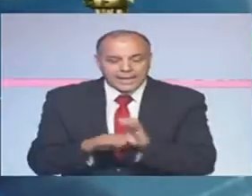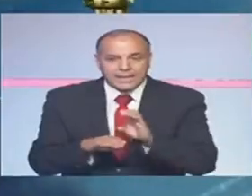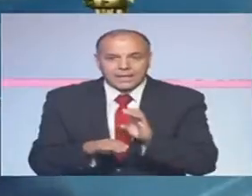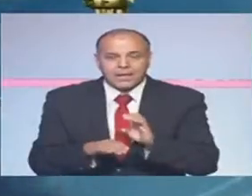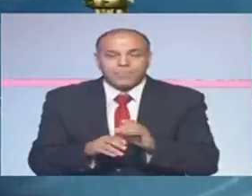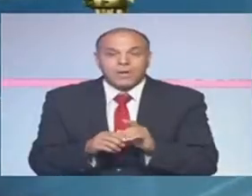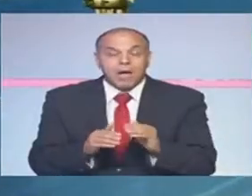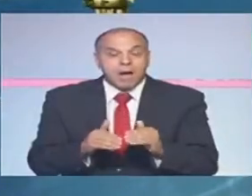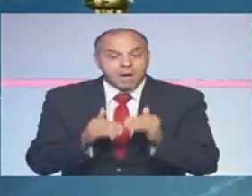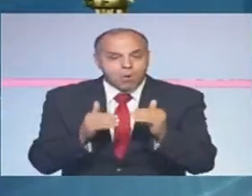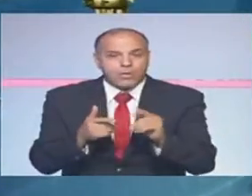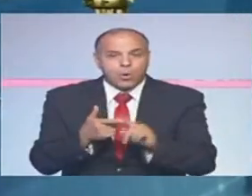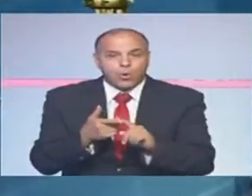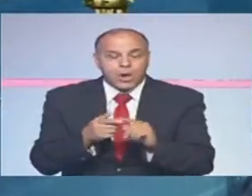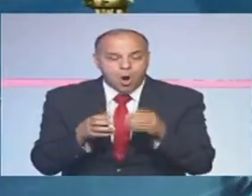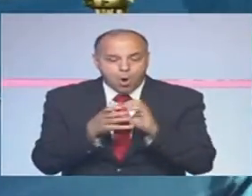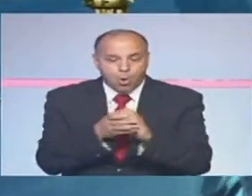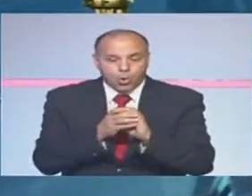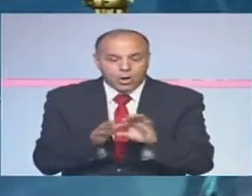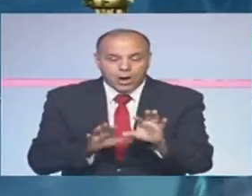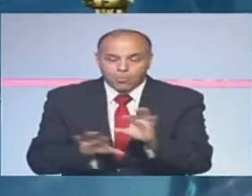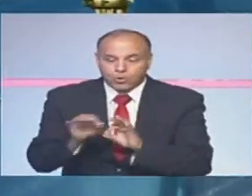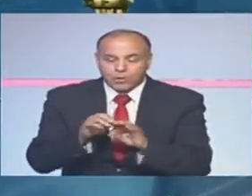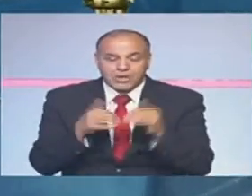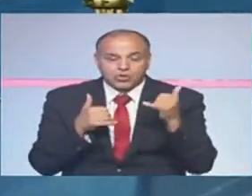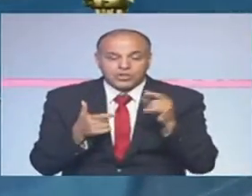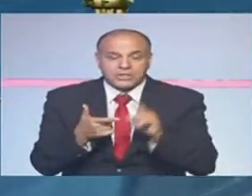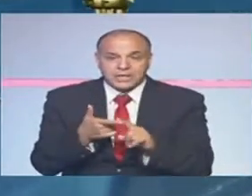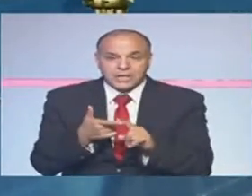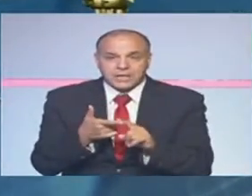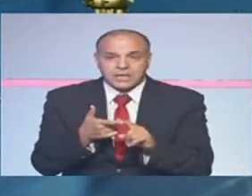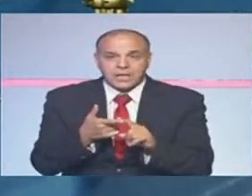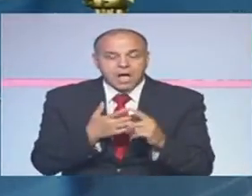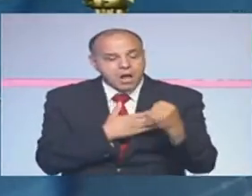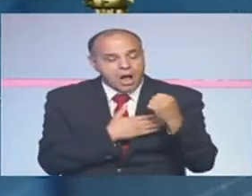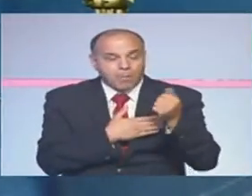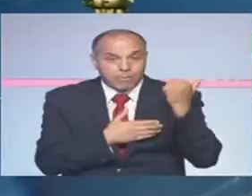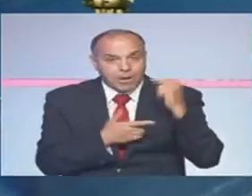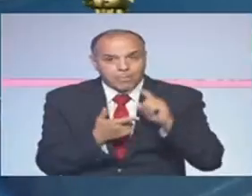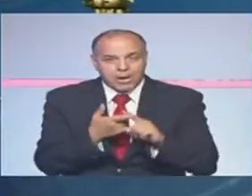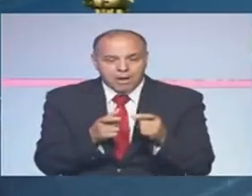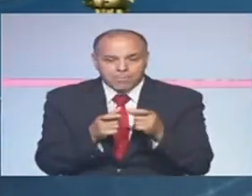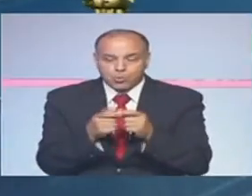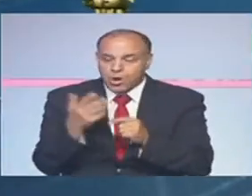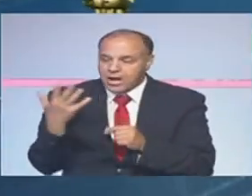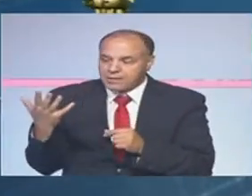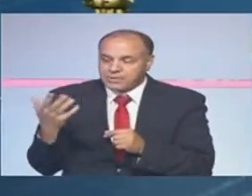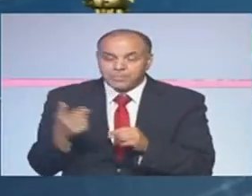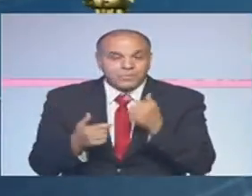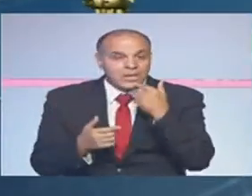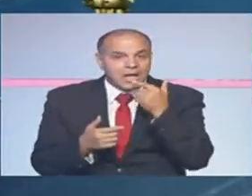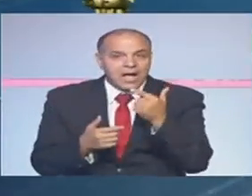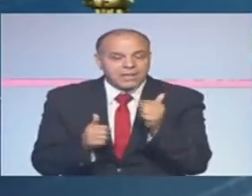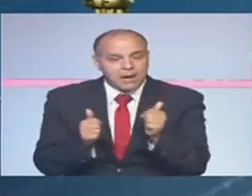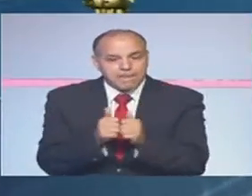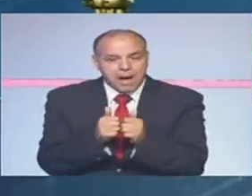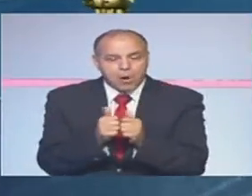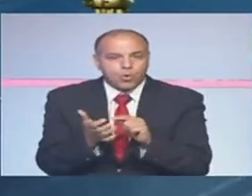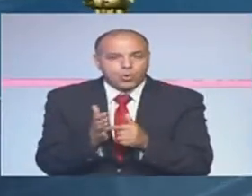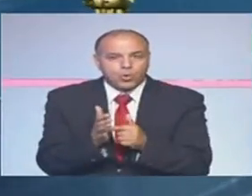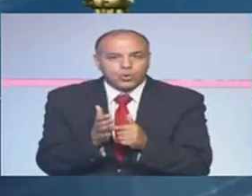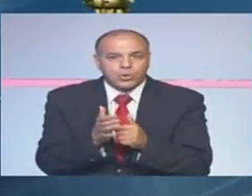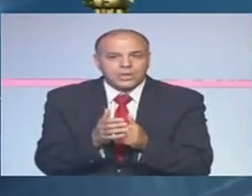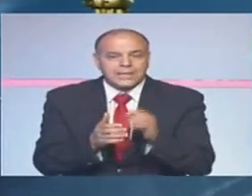وفيما وضعت القرعه المنتخب الجزائري حامل اللقب في المجموعه الخامسه رفقه كل من